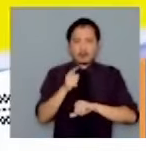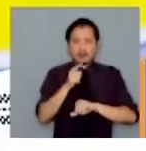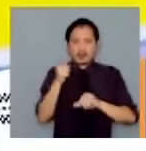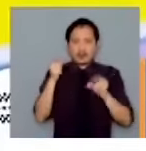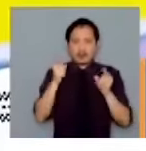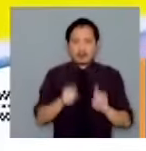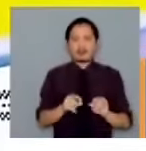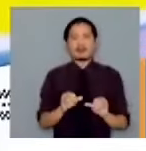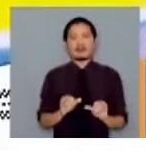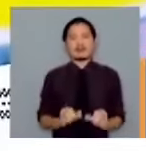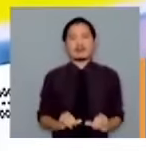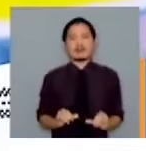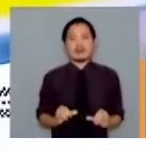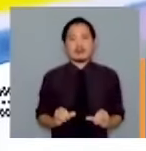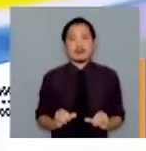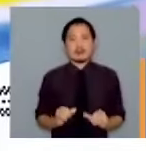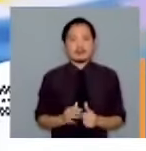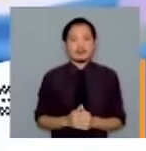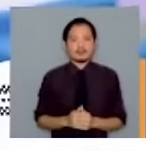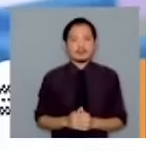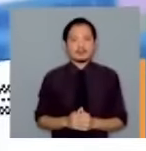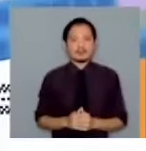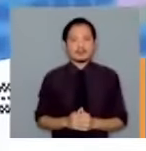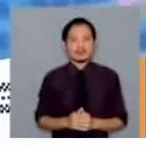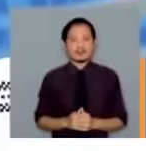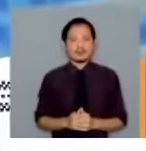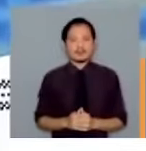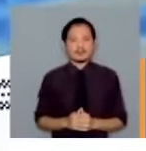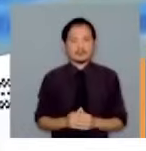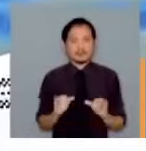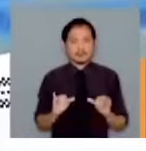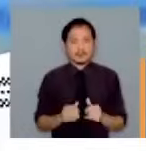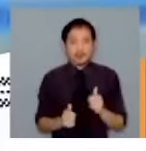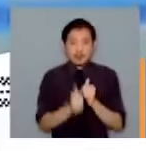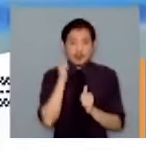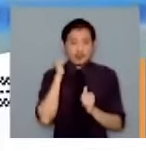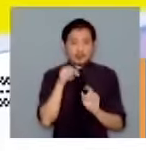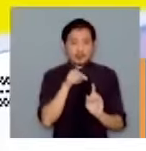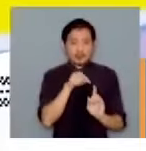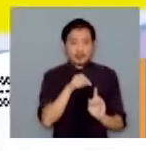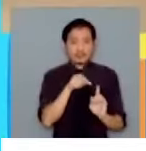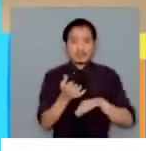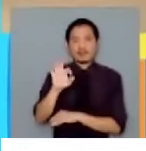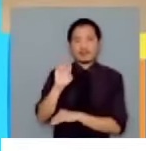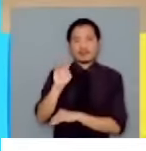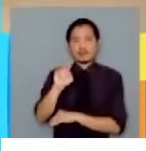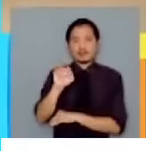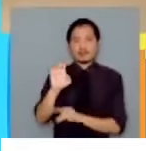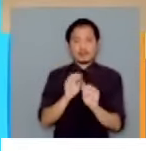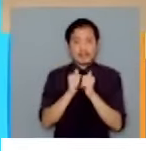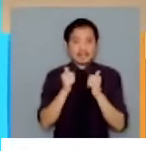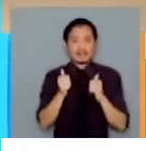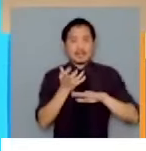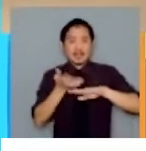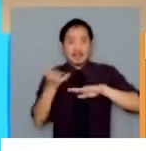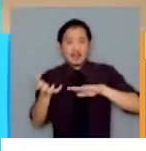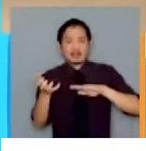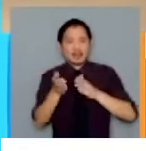yung tinatawag natin na Ponzi scheme, no? Kung saan yung mga scammers na to is nangangalap ng mga investors pang nangakuha nila